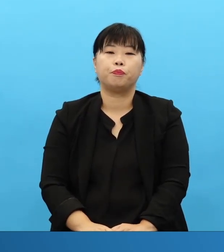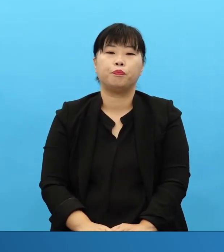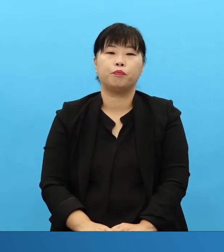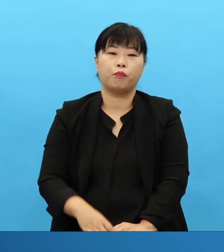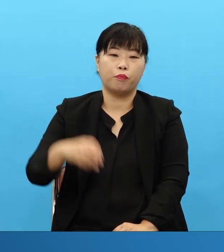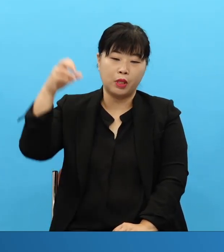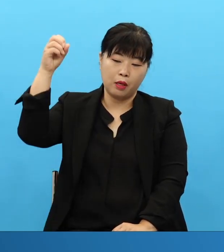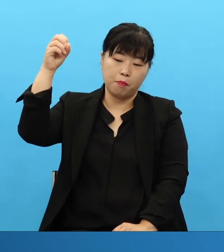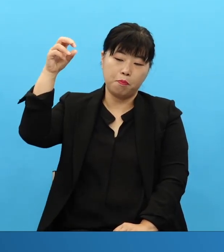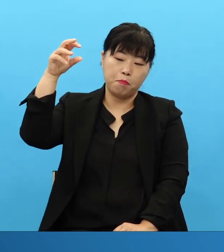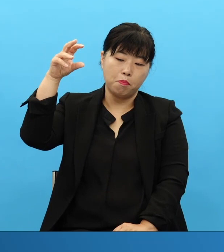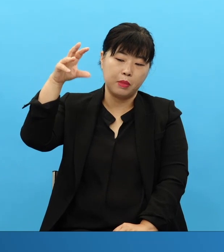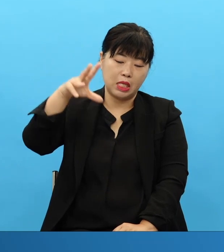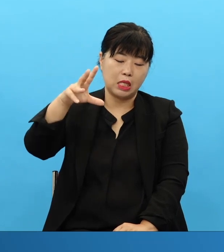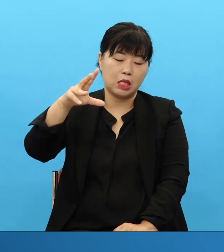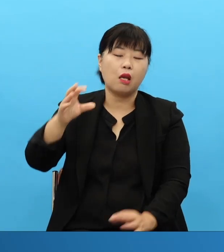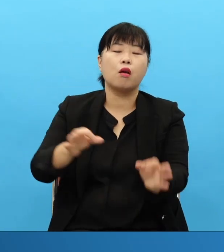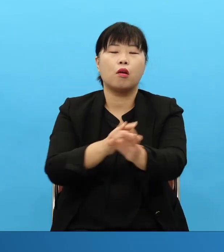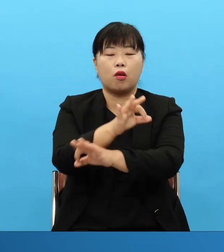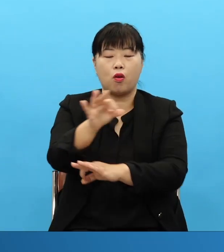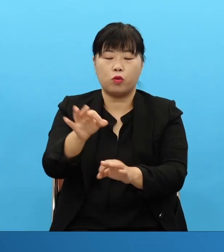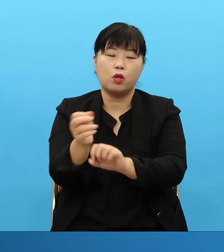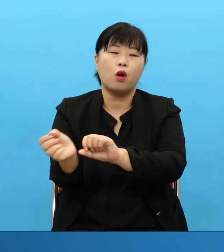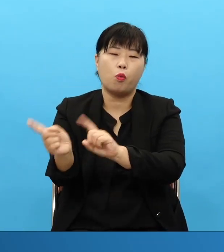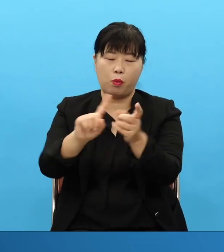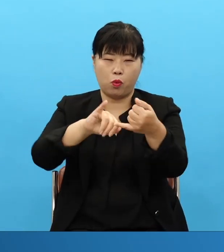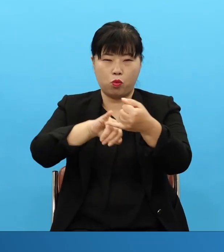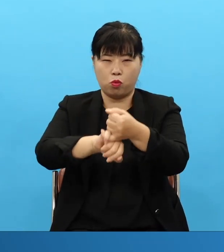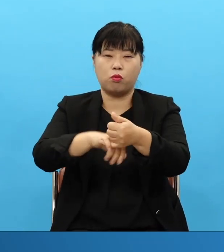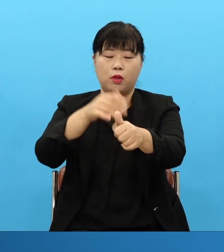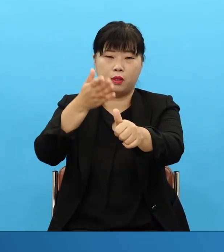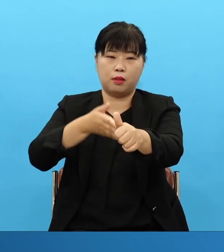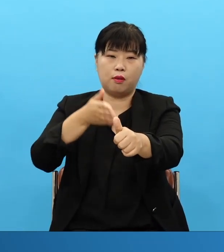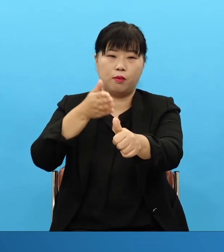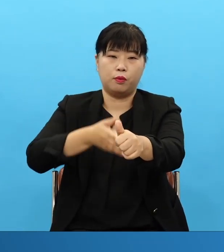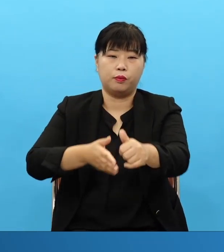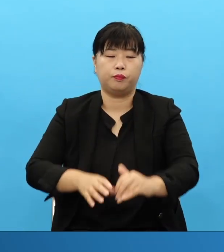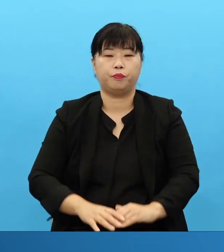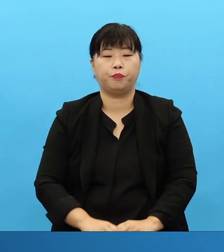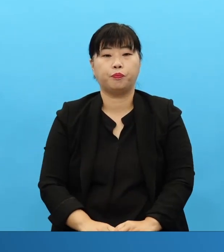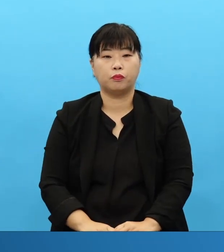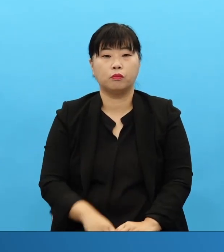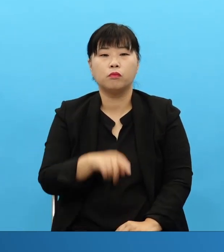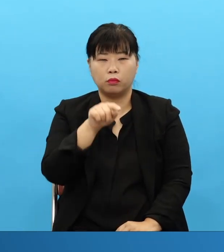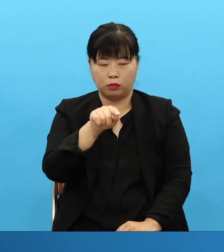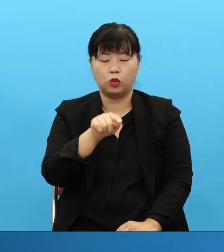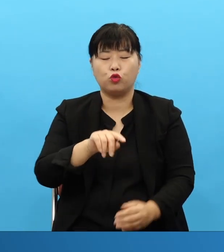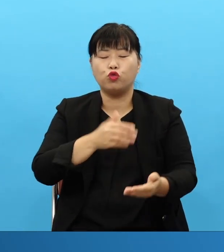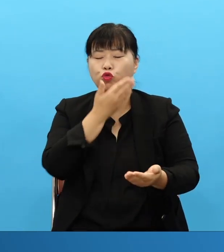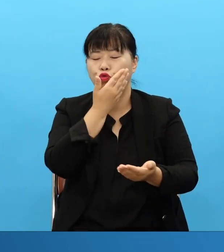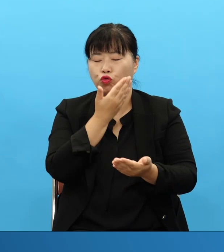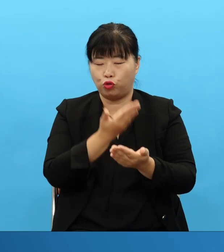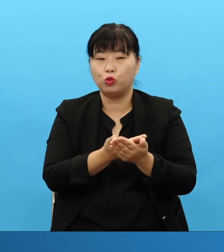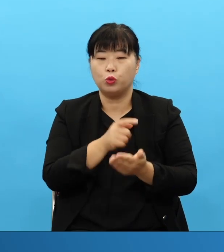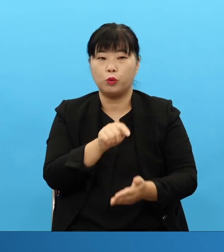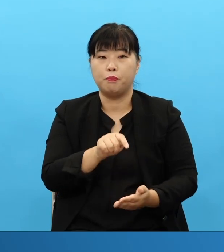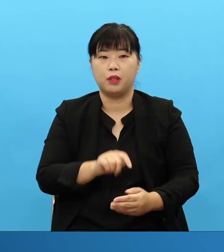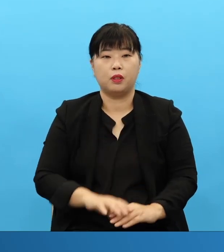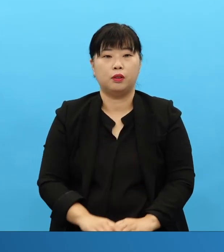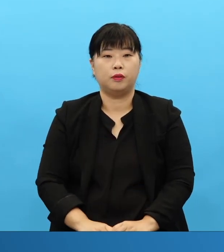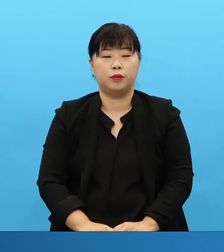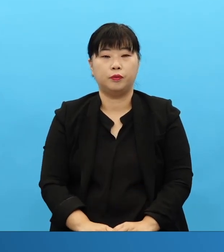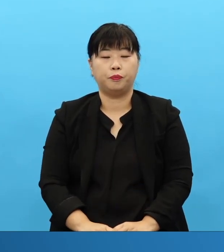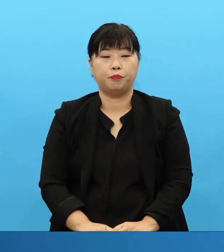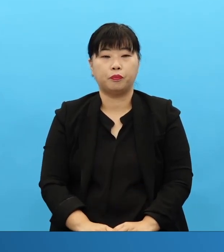빛의 경제를 여러분이 해보게 되기 때문입니다. It's because you must restore the very important economy of 이게 life. 열쇠입니다. This is the key. 여러분이 복음